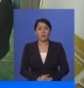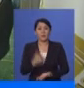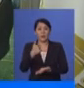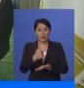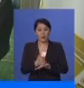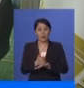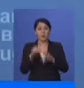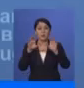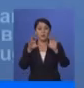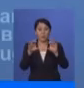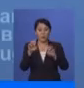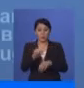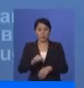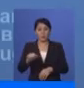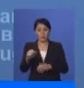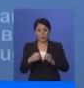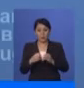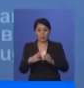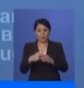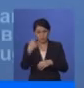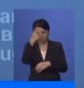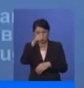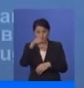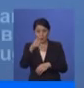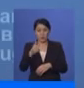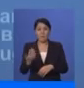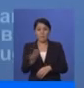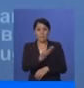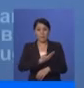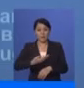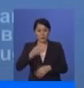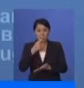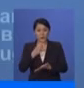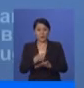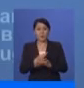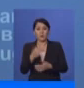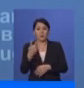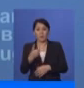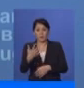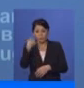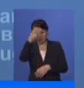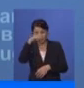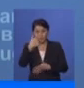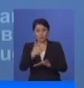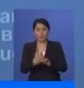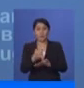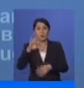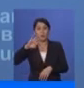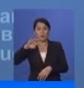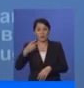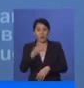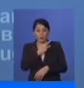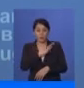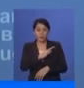Конституция мерейтойы Азия қауымдастығының 10 жылдығымен сәйкес келіп отыр. Бұл біз үшін үлкен жауапкершілік. Біз осы 25 жылда ата заңның бар әлеуетін пайдалана